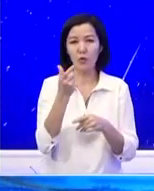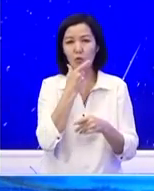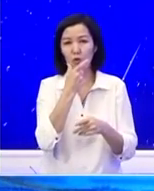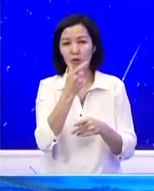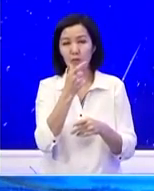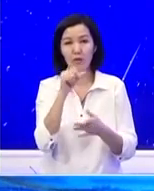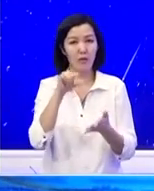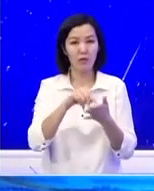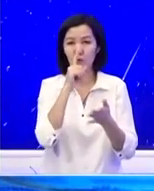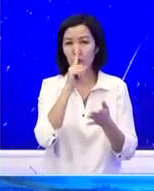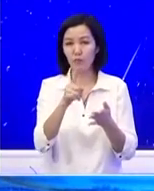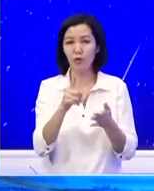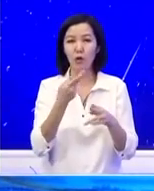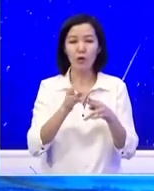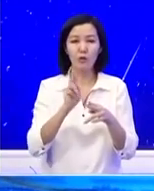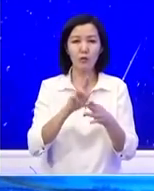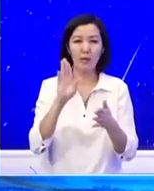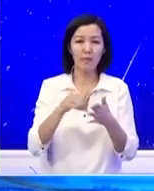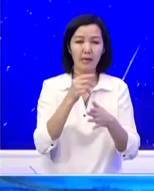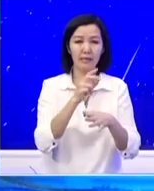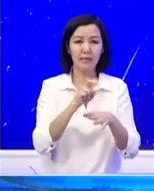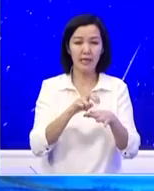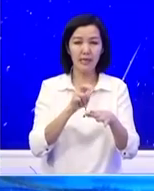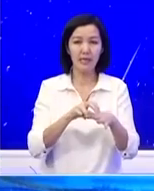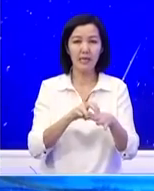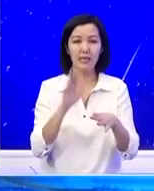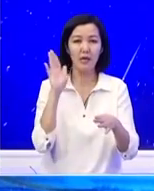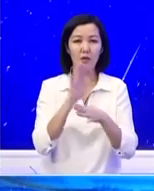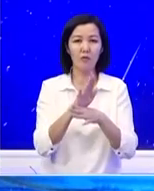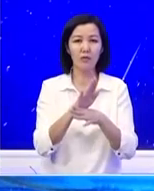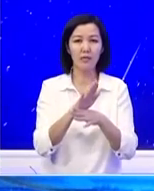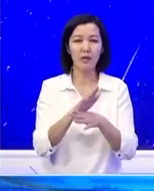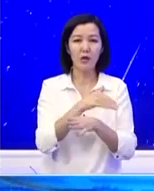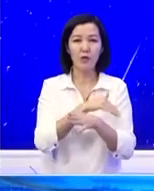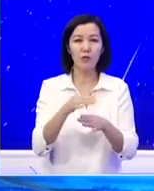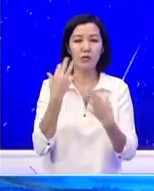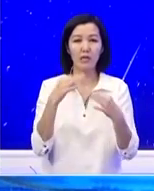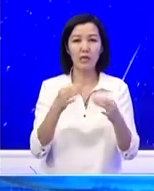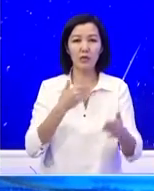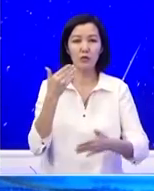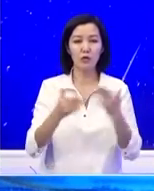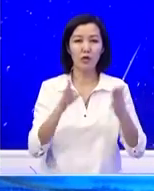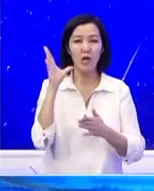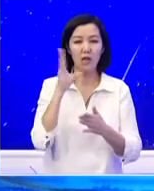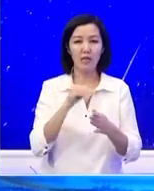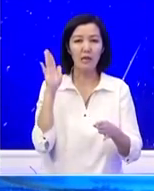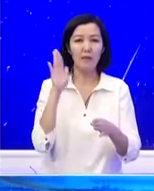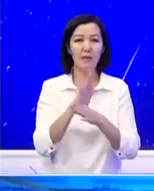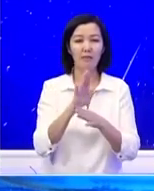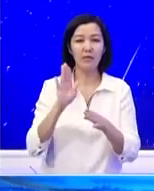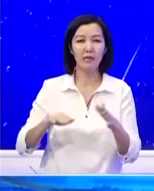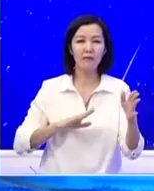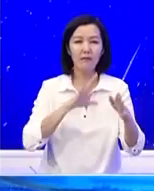көрерменсіз өтеді. Сондай-ақ облыстың бас санитарының қаулысына сәйкес тұрғындар енді көшеде емін-еркін жүре алады. Осындай мәлімдемеден